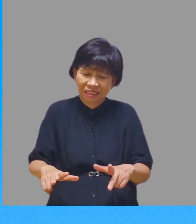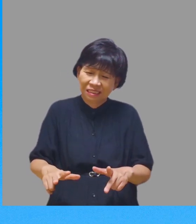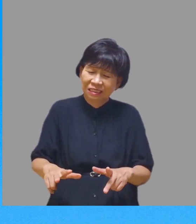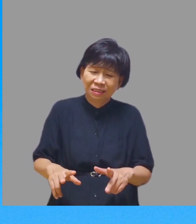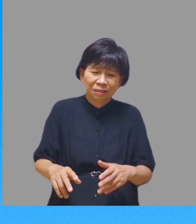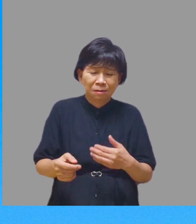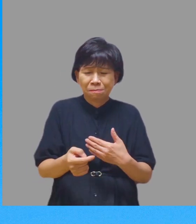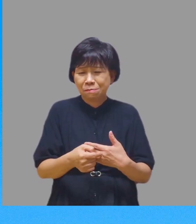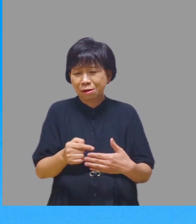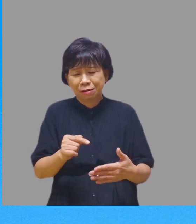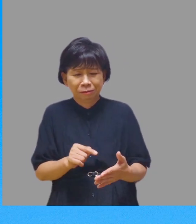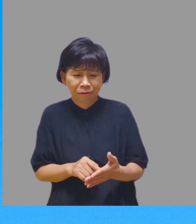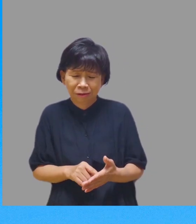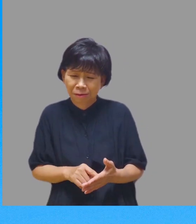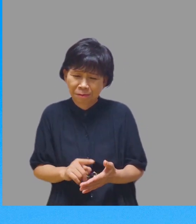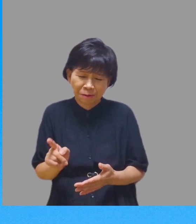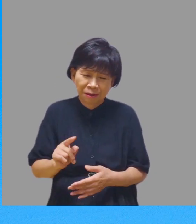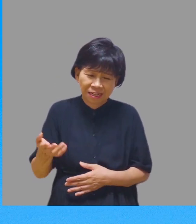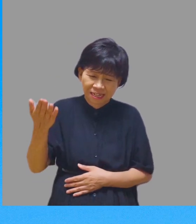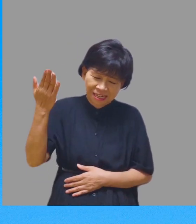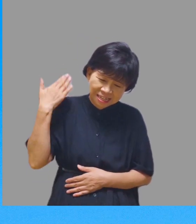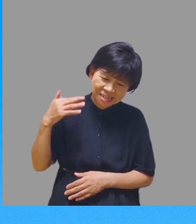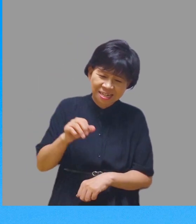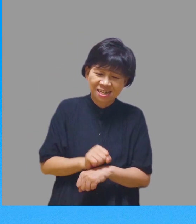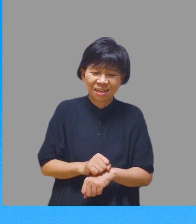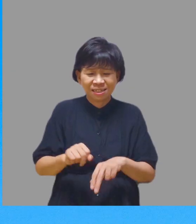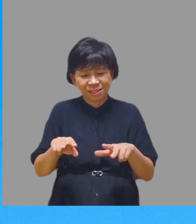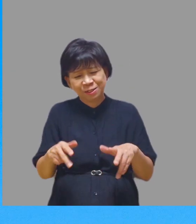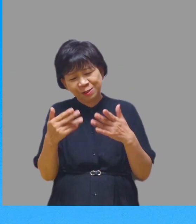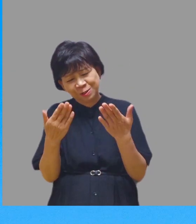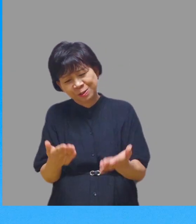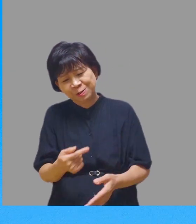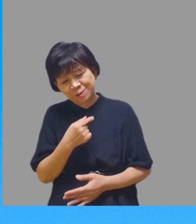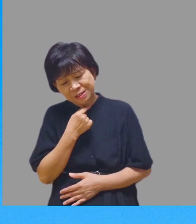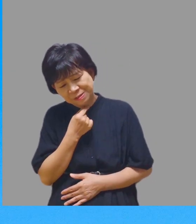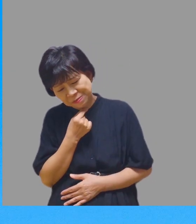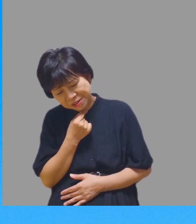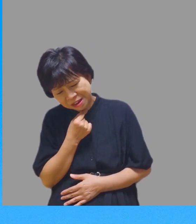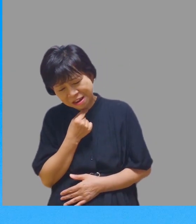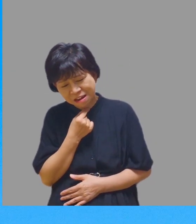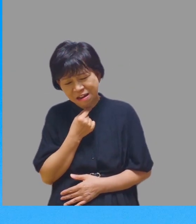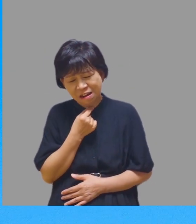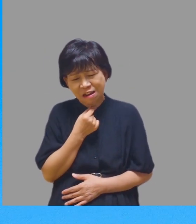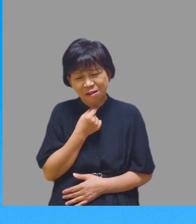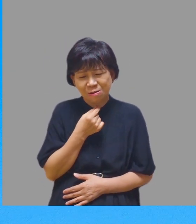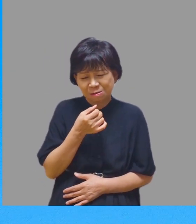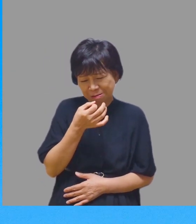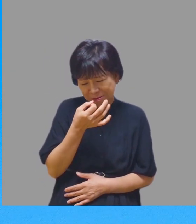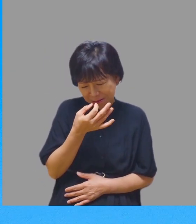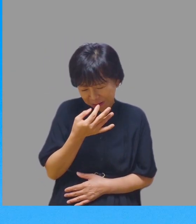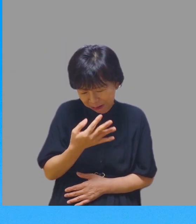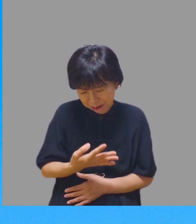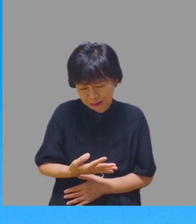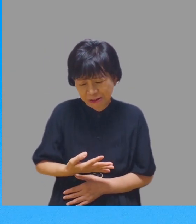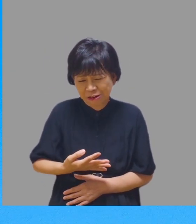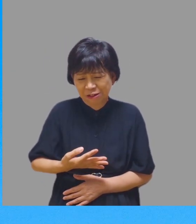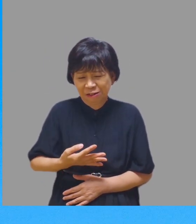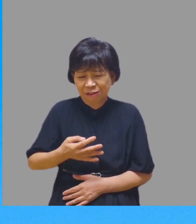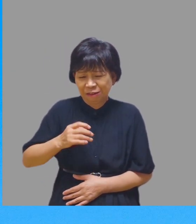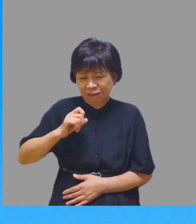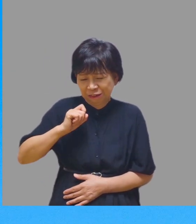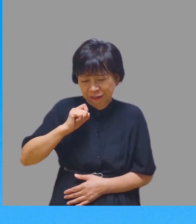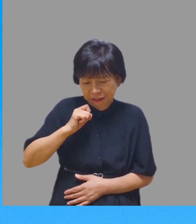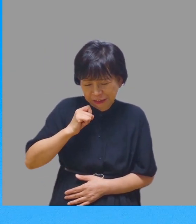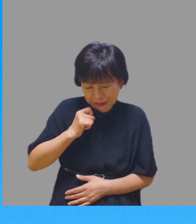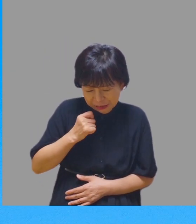마음이 없어. 예전에 잘했기 때문에 지금은 쉬고 싶어. 이런 것 때문에 겨우 근근히 신앙생활하는